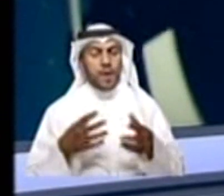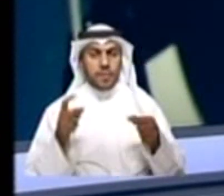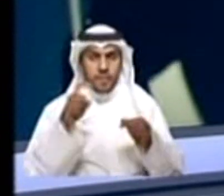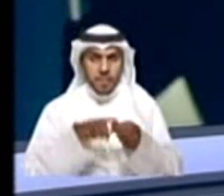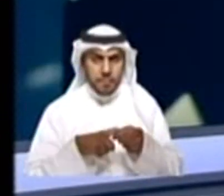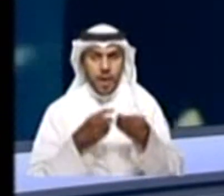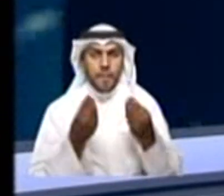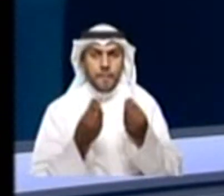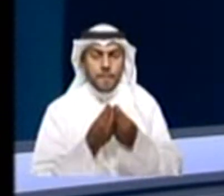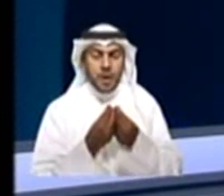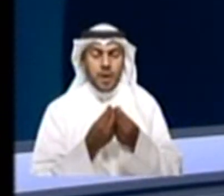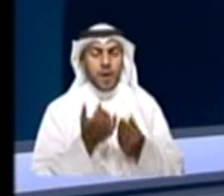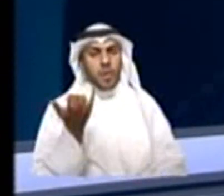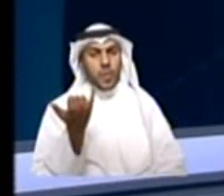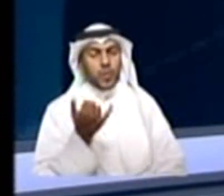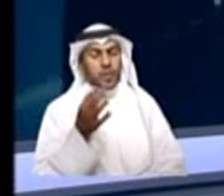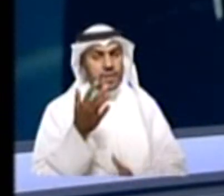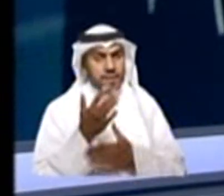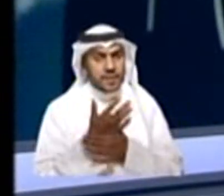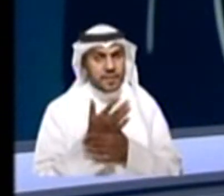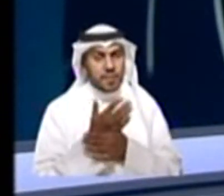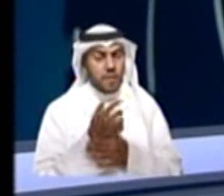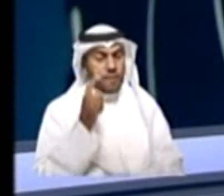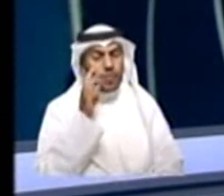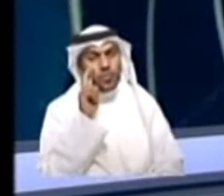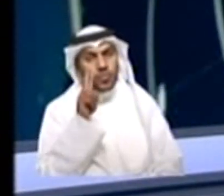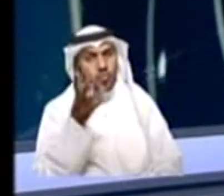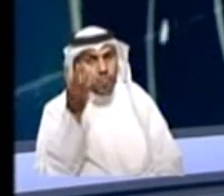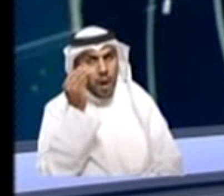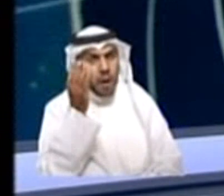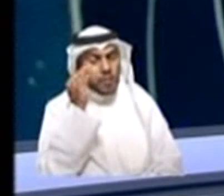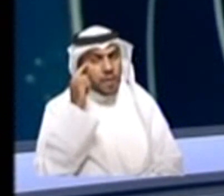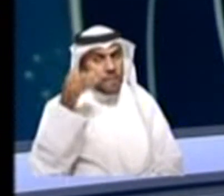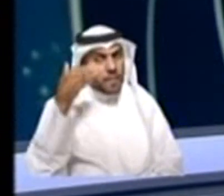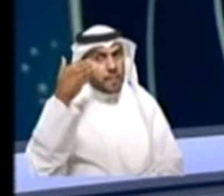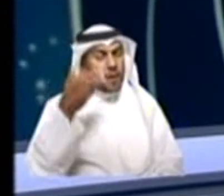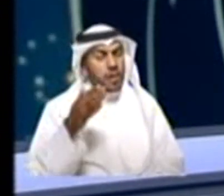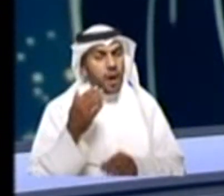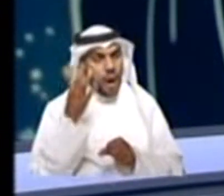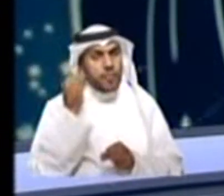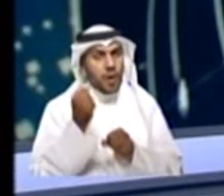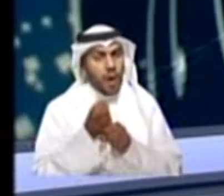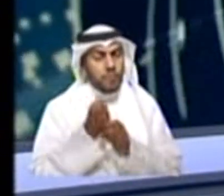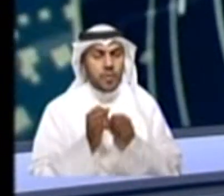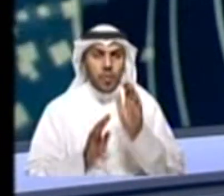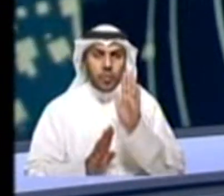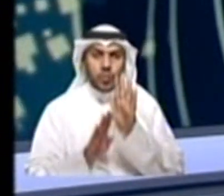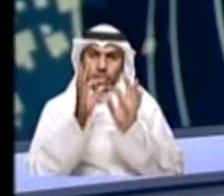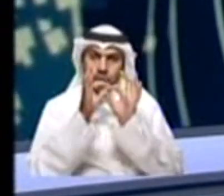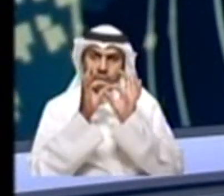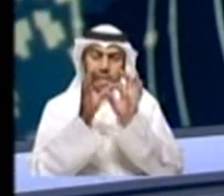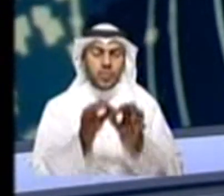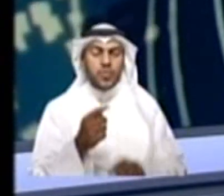الاجتماعات مهم جدا للاطلاع على تجارب الآخرين في التنمية المستدامة واطلاعهم على تجارب